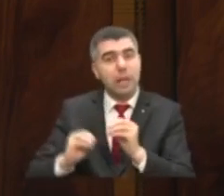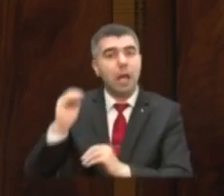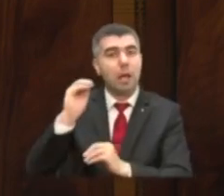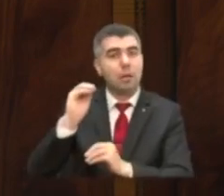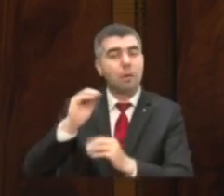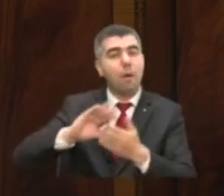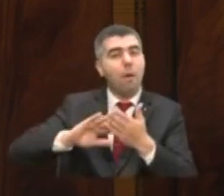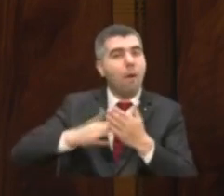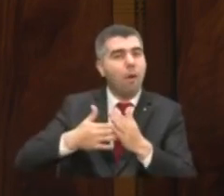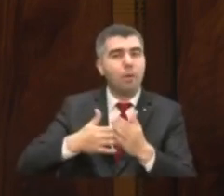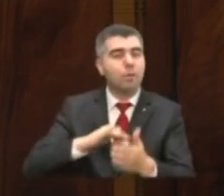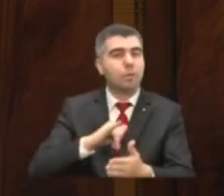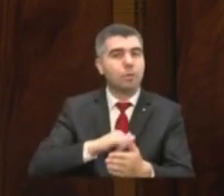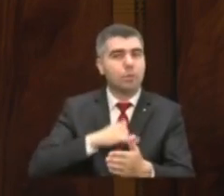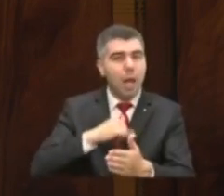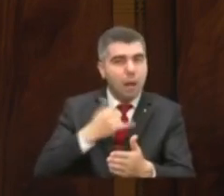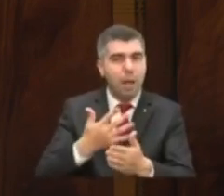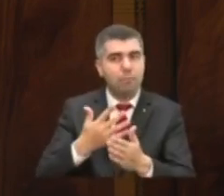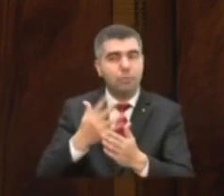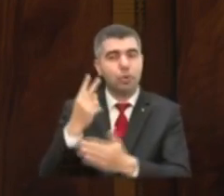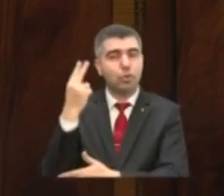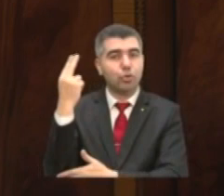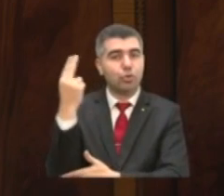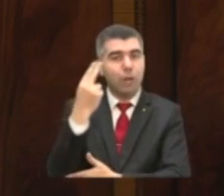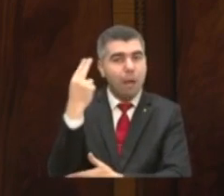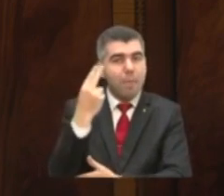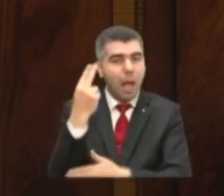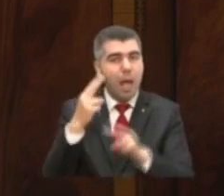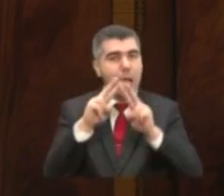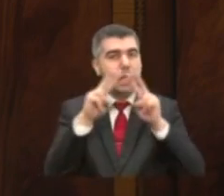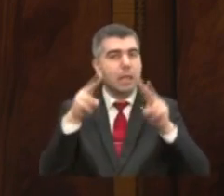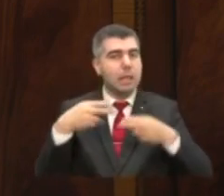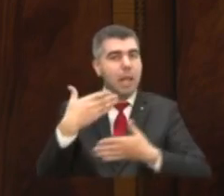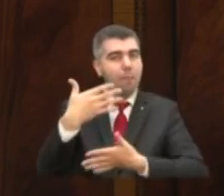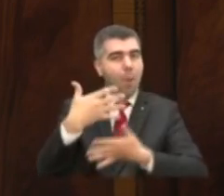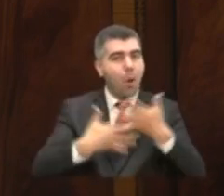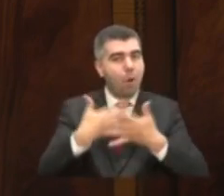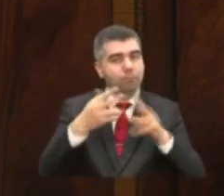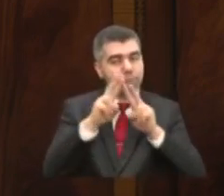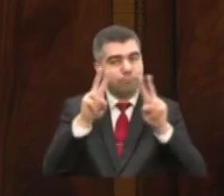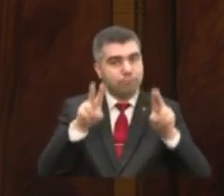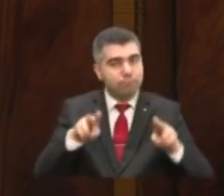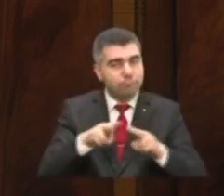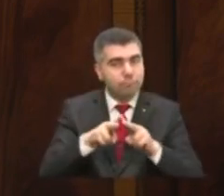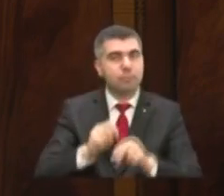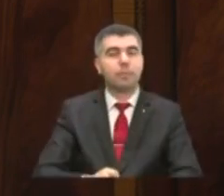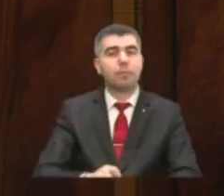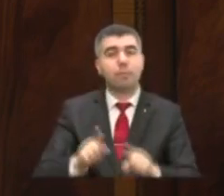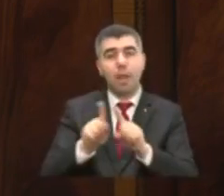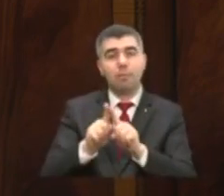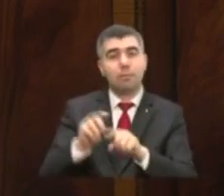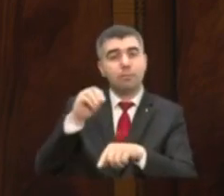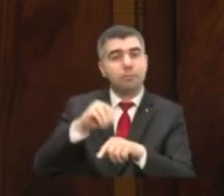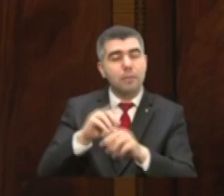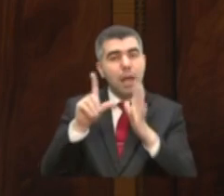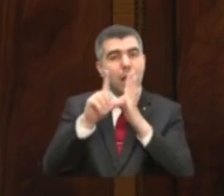الفئات الشابة بما فيهم خريجو الجامعات والمعاهد العليا. في الوقت الذي جاء مشروع القانون المالي